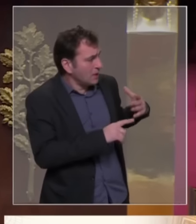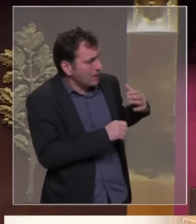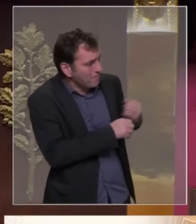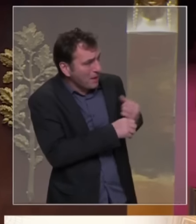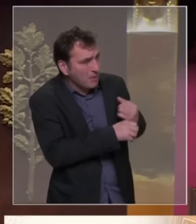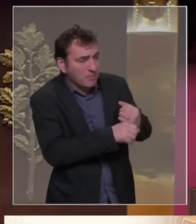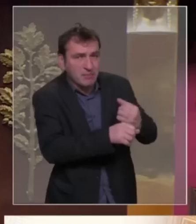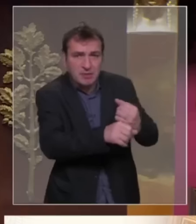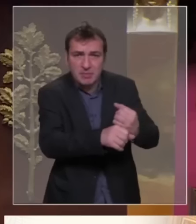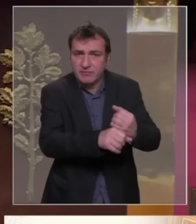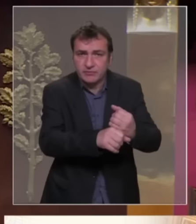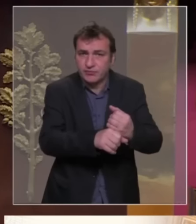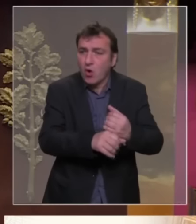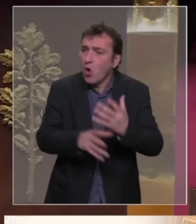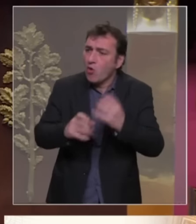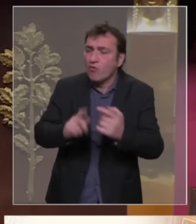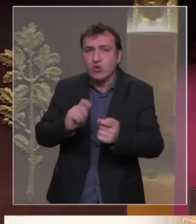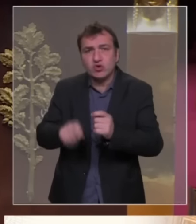par Simone Veil